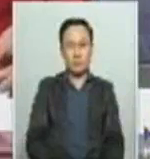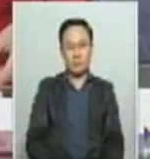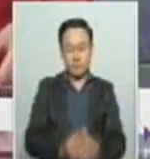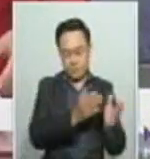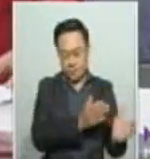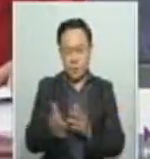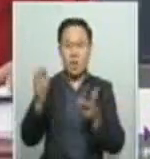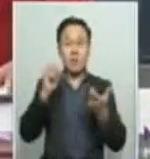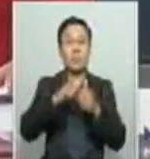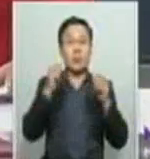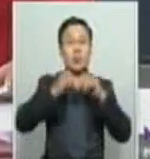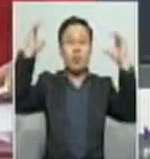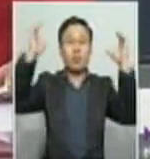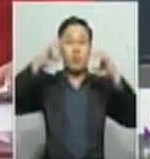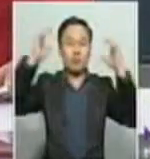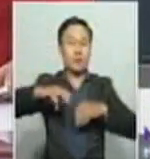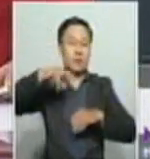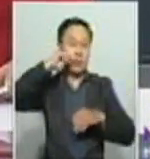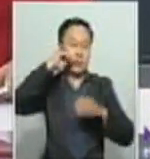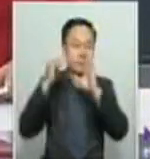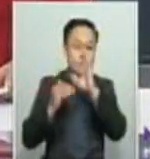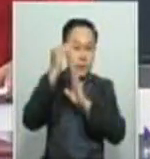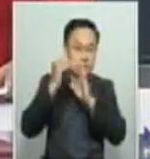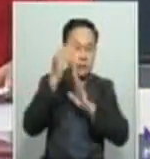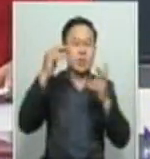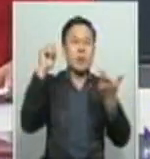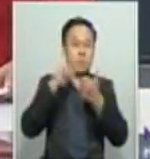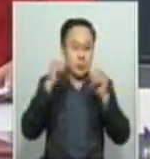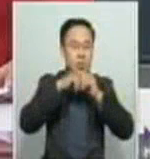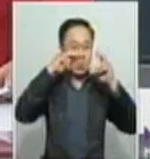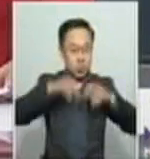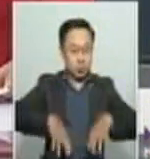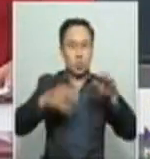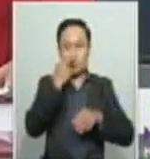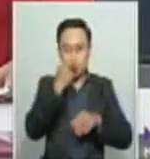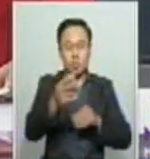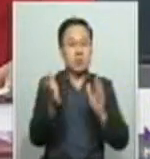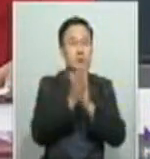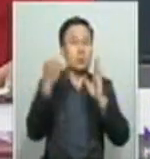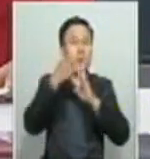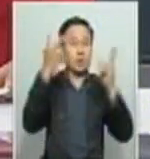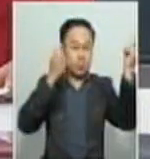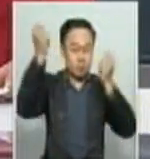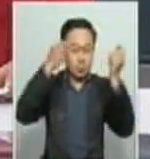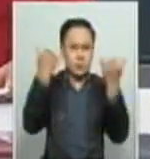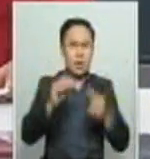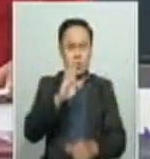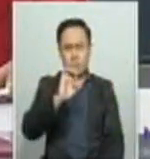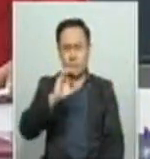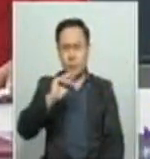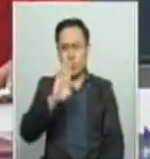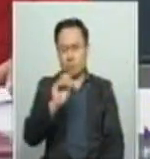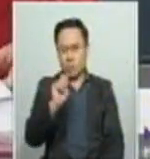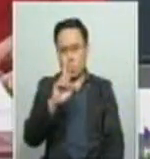สถานการณ์น้ำฟ้าฝนตอนนี้หลายจังหวัดในภาคเหนือก็ยังประสบกับภาวะน้ำท่วมอย่างไปดูที่บึงบอระเพ็ดตอนนี้พบว่าระดับน้ำเต็มความ